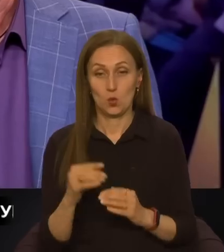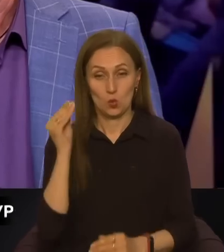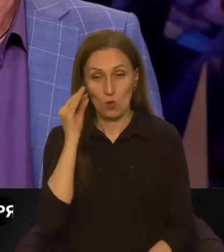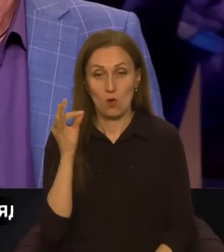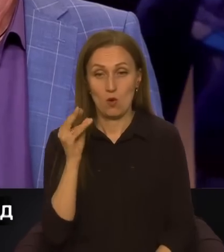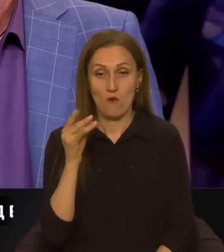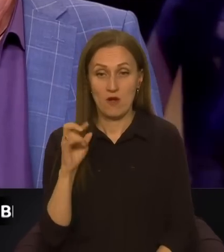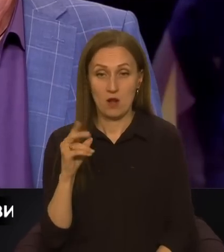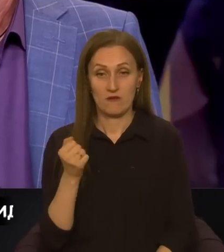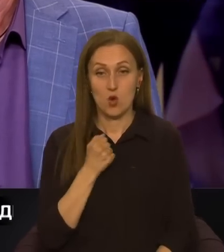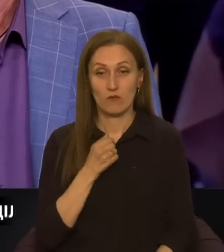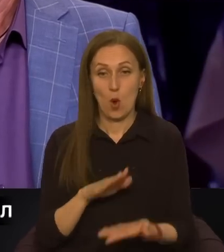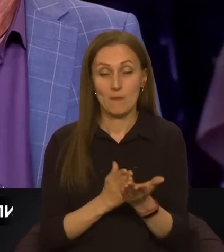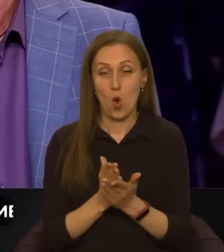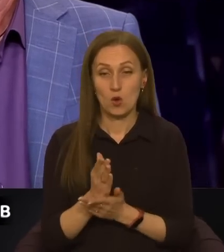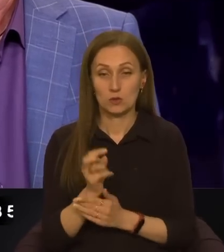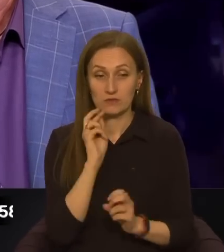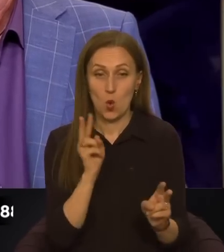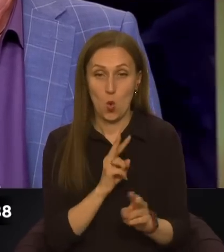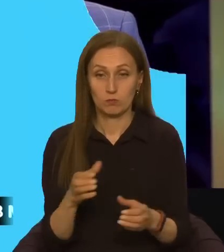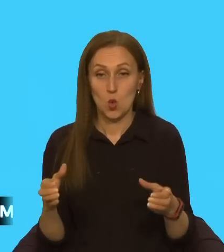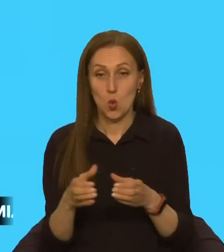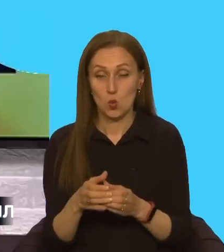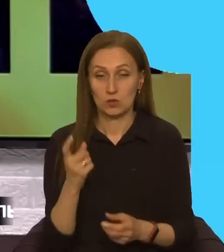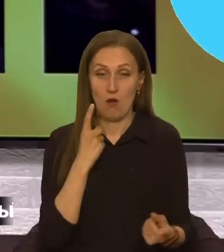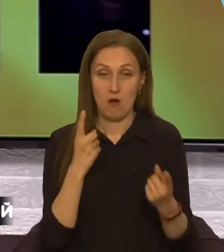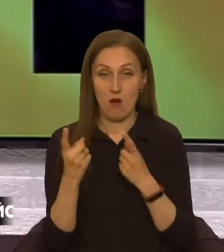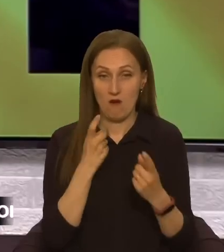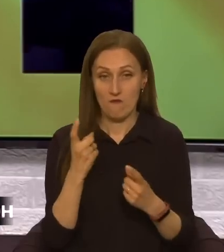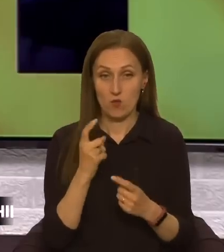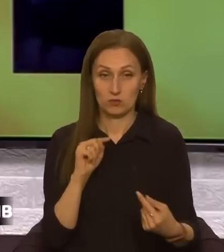Олександра Коваленка, військово-політичного оглядача групи «Інформаційний спротив».